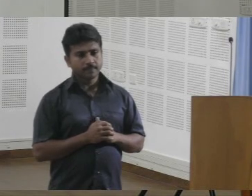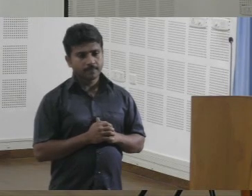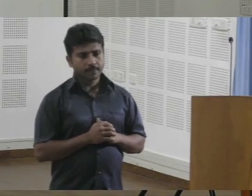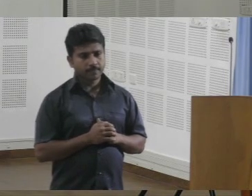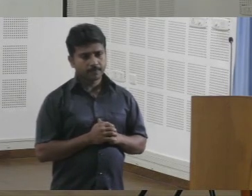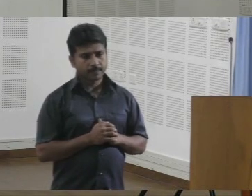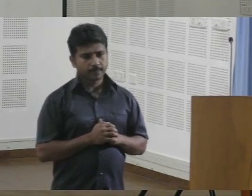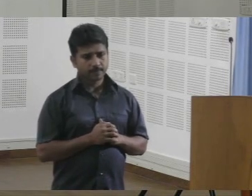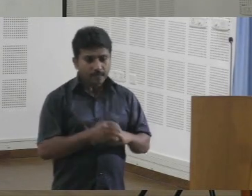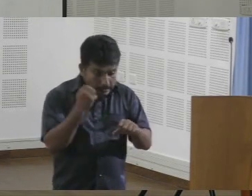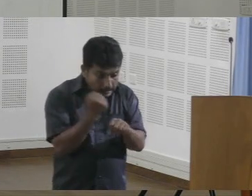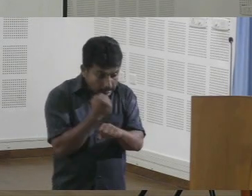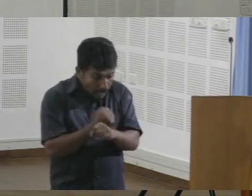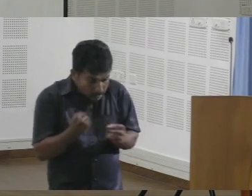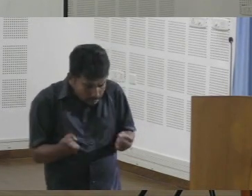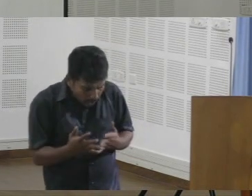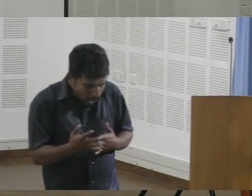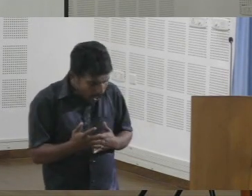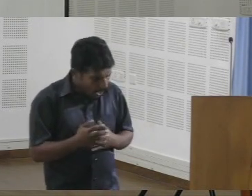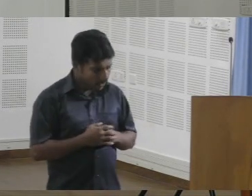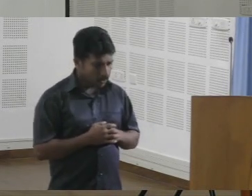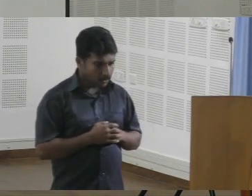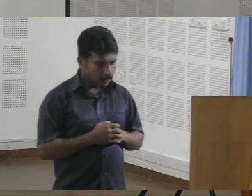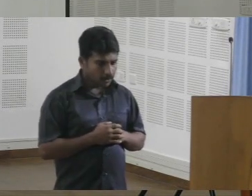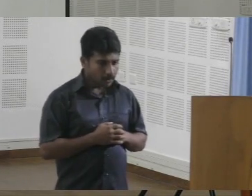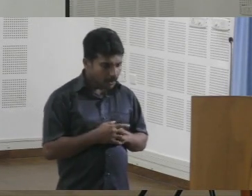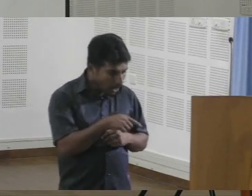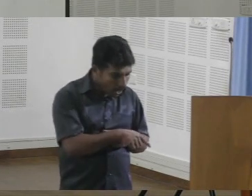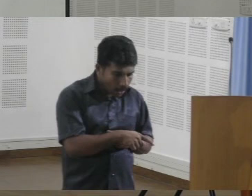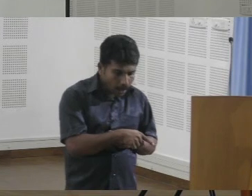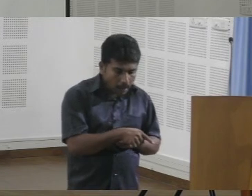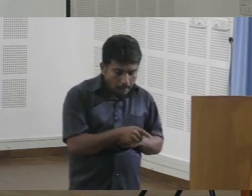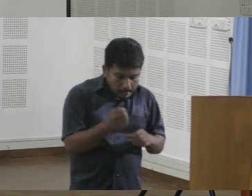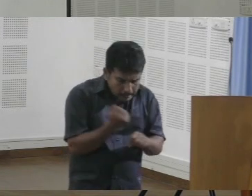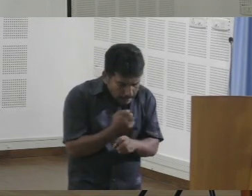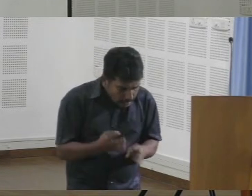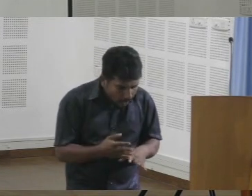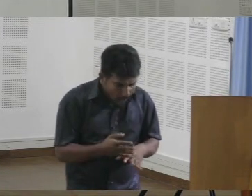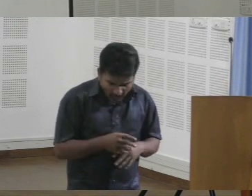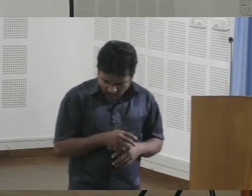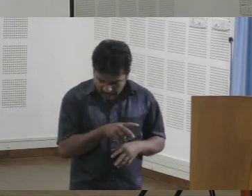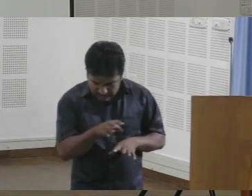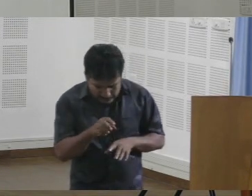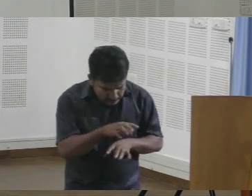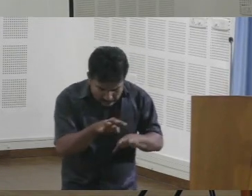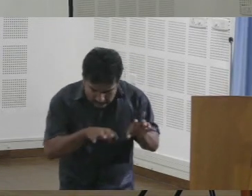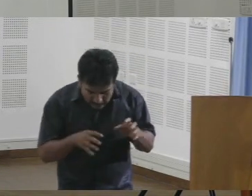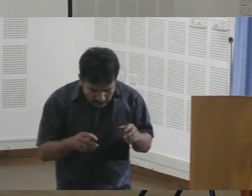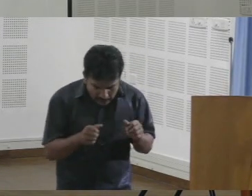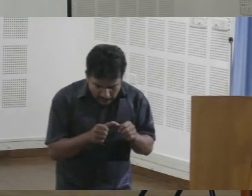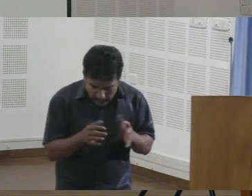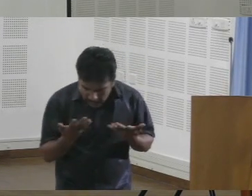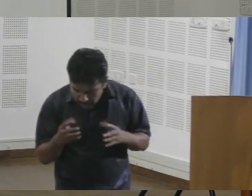പക്ഷേ ട്രൈ ചെയ്തപ്പോഴാണ് എനിക്ക് മനസ്സിലായ അവനൊരു ഒറ്റ ആൽഫബറ്റ് പോലും ഇതിൽ നിന്ന് കണ്ടുപിടിക്കാൻ പറ്റുന്നില്ല. അത്രയ്ക്കും അവന്